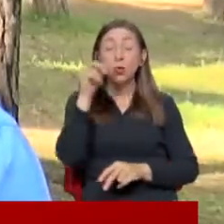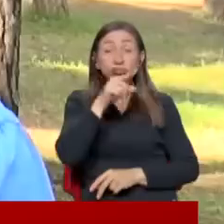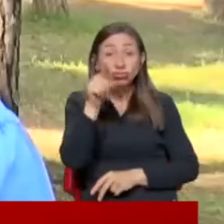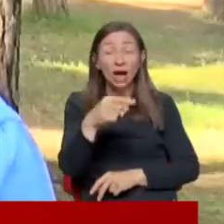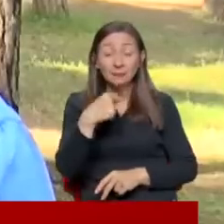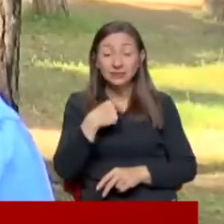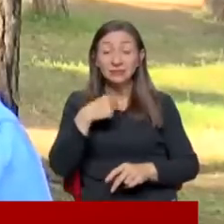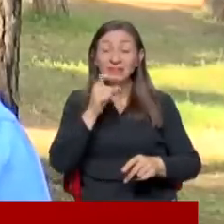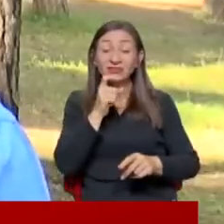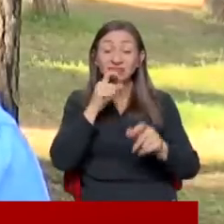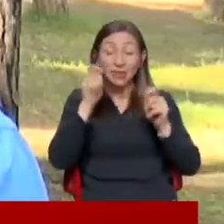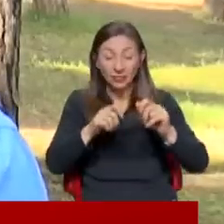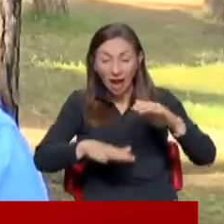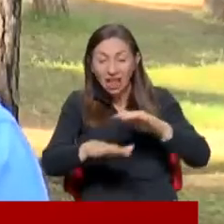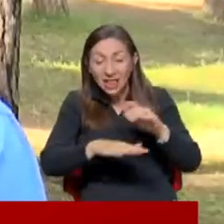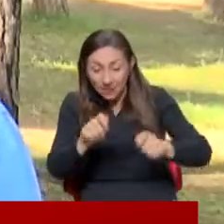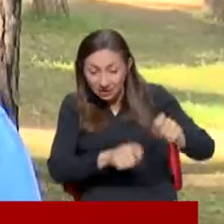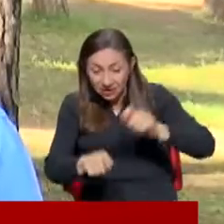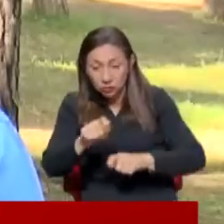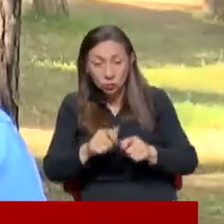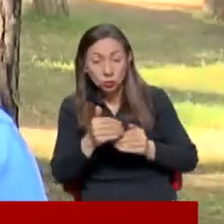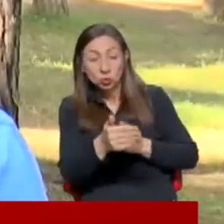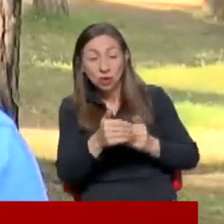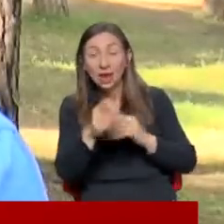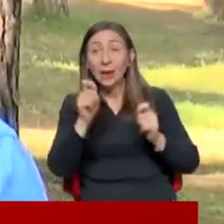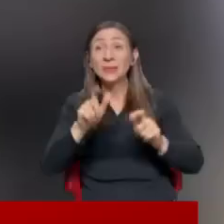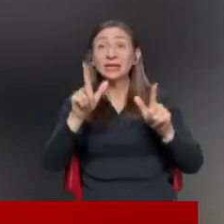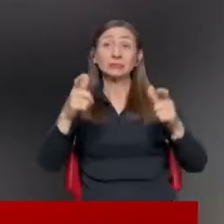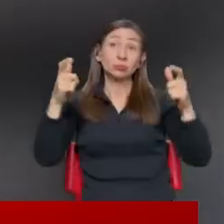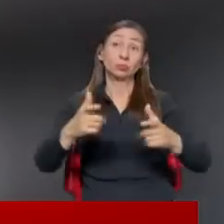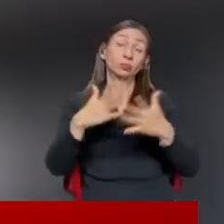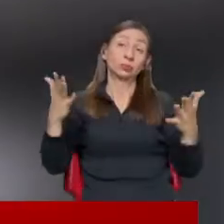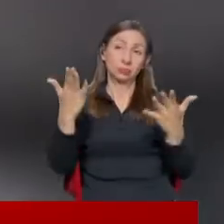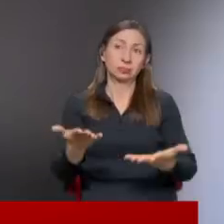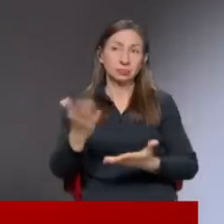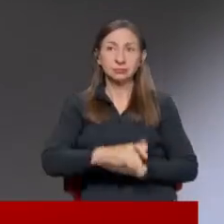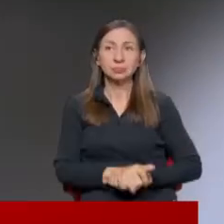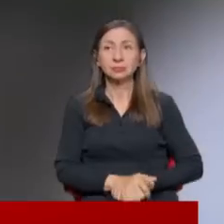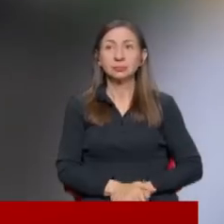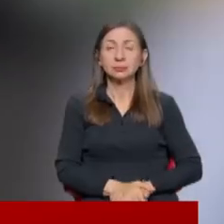bizim yanlış altyapı yatırımlarından uzak durmamız gerekiyor şehirlerde.